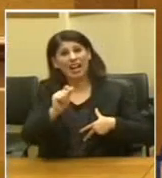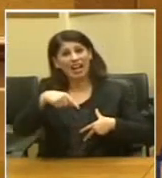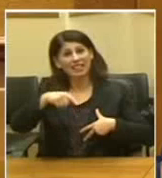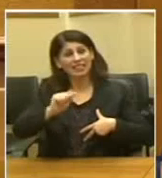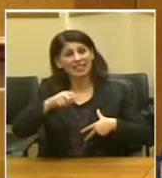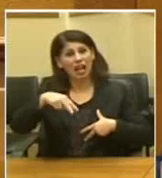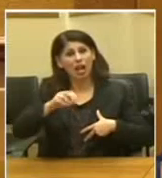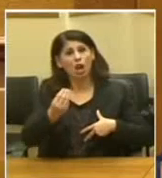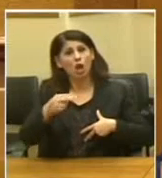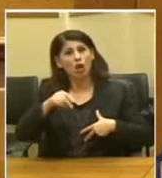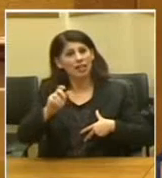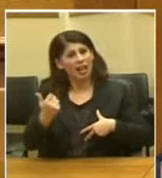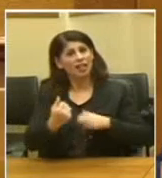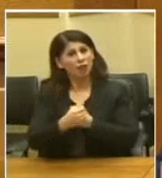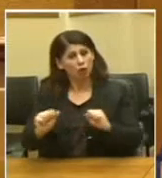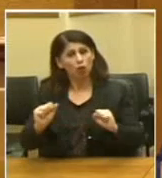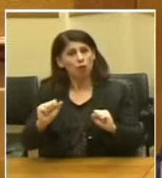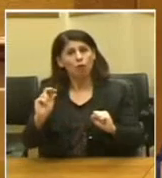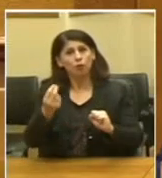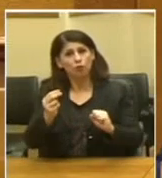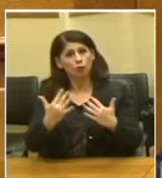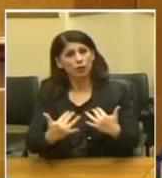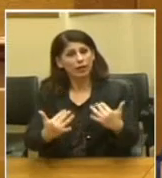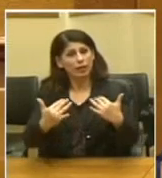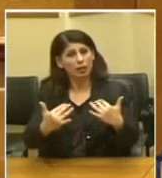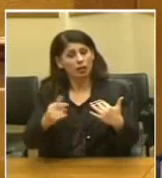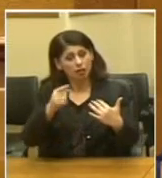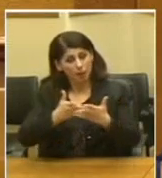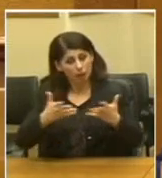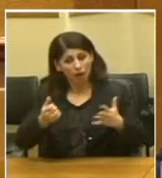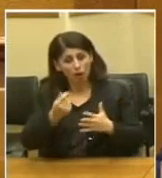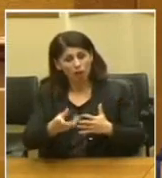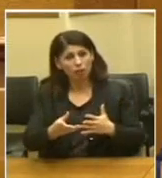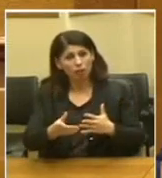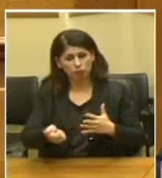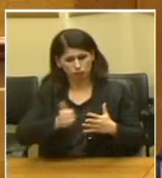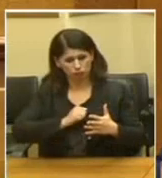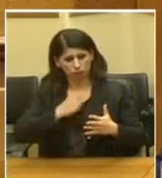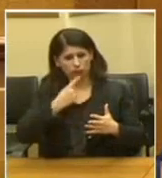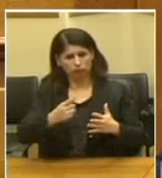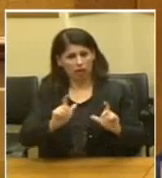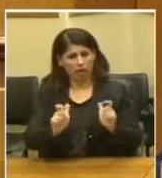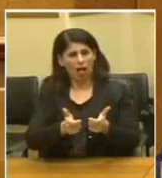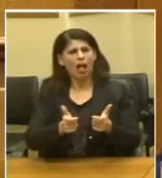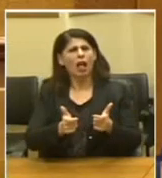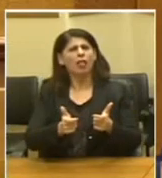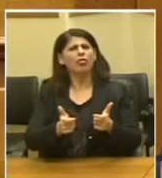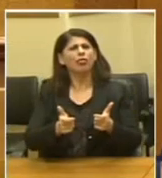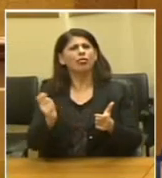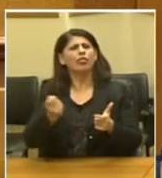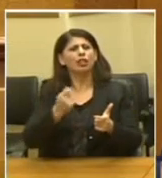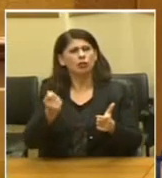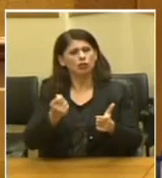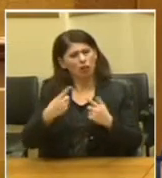αυτόνομο κοινοβούλιο και στο οποίο ένα μεγάλο μέρος των κατοίκων αυτοπροσδιορίζονται εθνοτικά διαφορετικά από